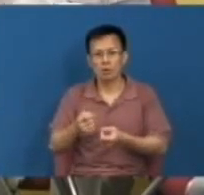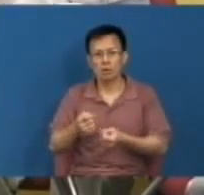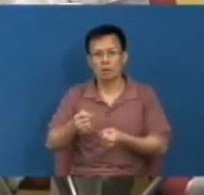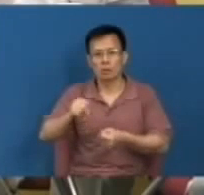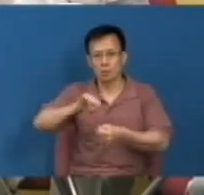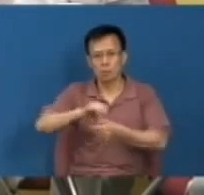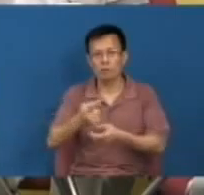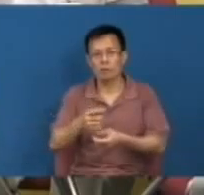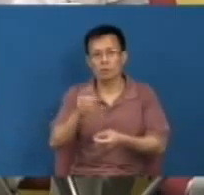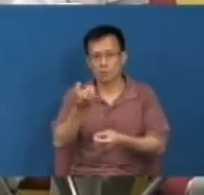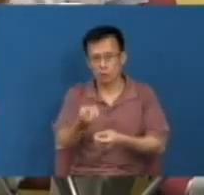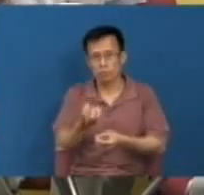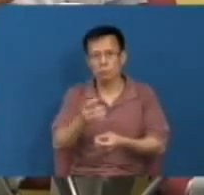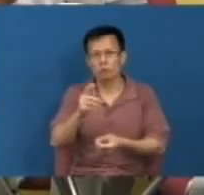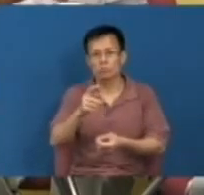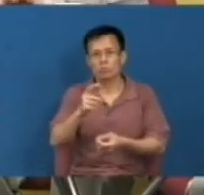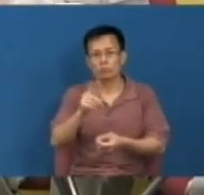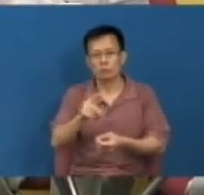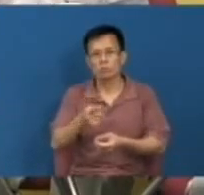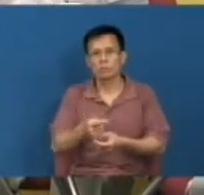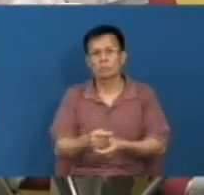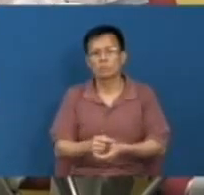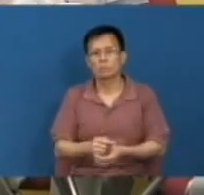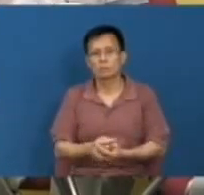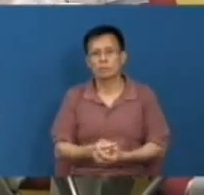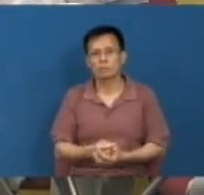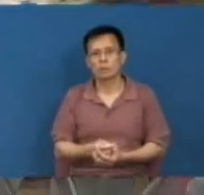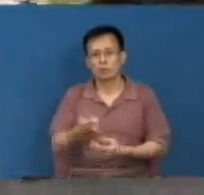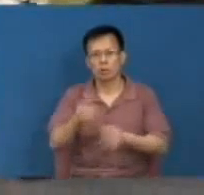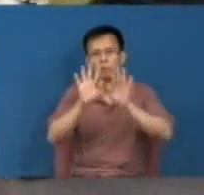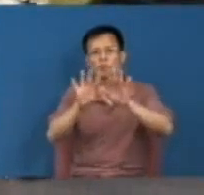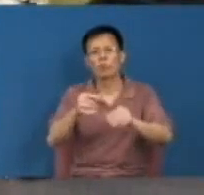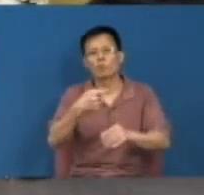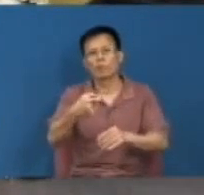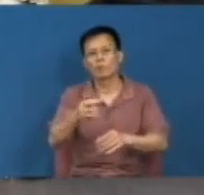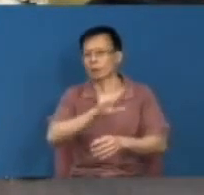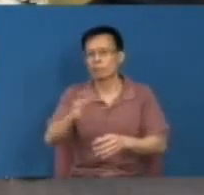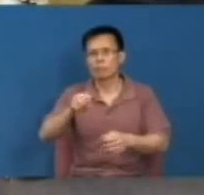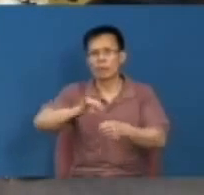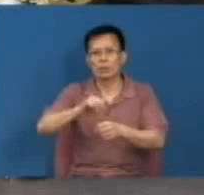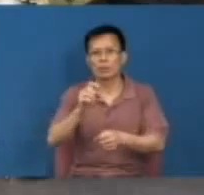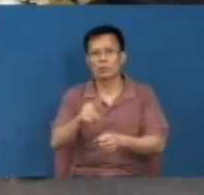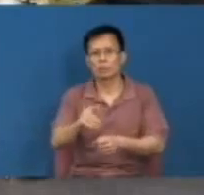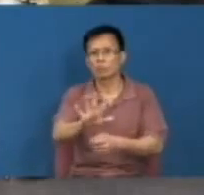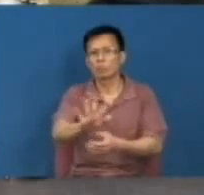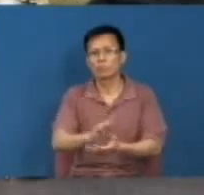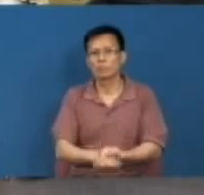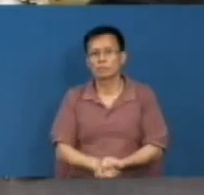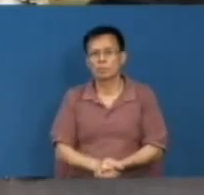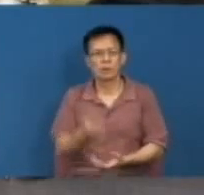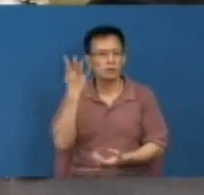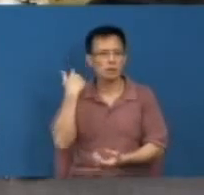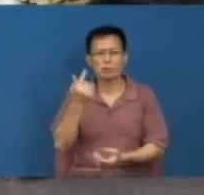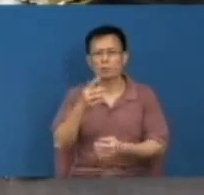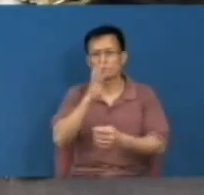嗰個2003、2004年嗰陣時 嘥錢，嗰啲唔係租嚟，嗰啲係服務費嚟㗎啫嘛，係 啊，服務費嚟㗎，嘥錢 嗰啲係啦，